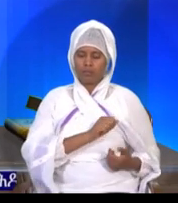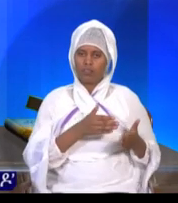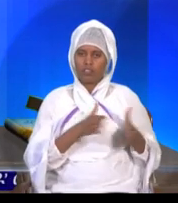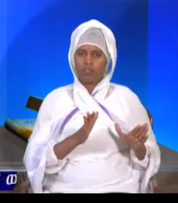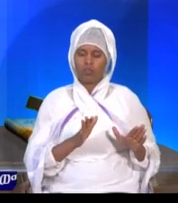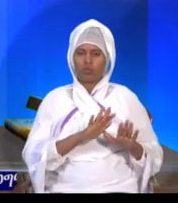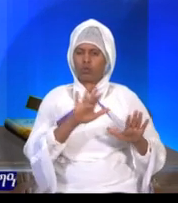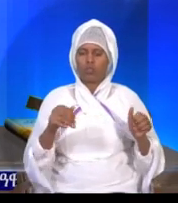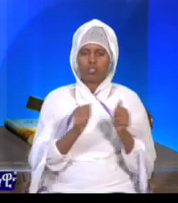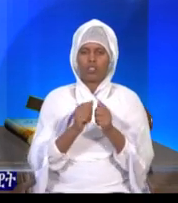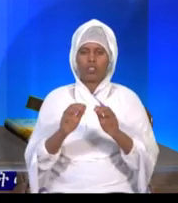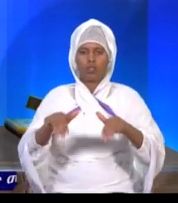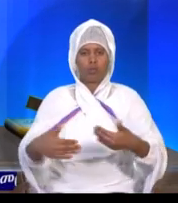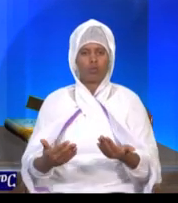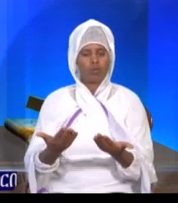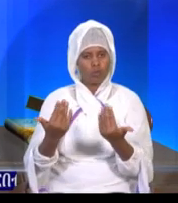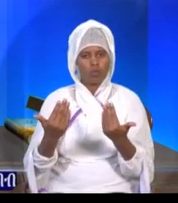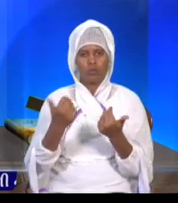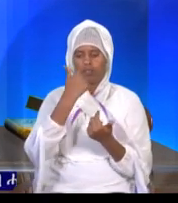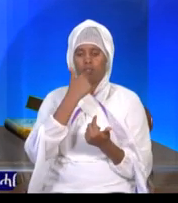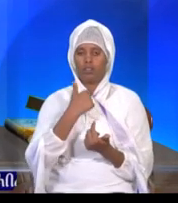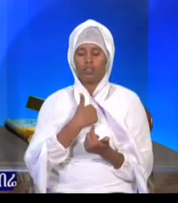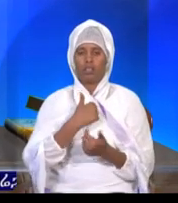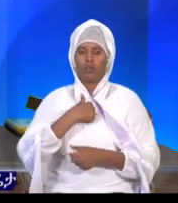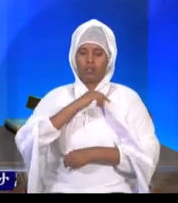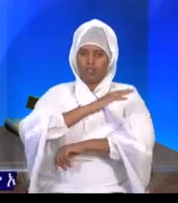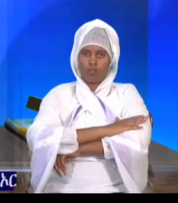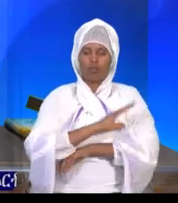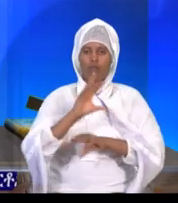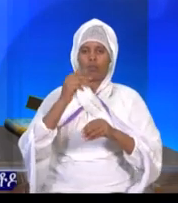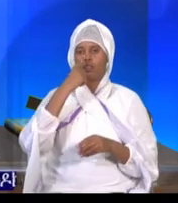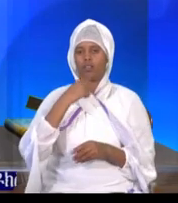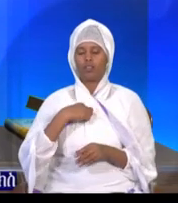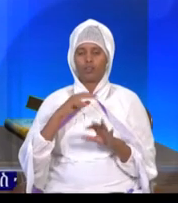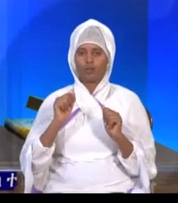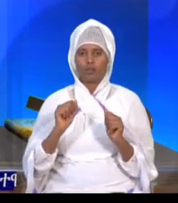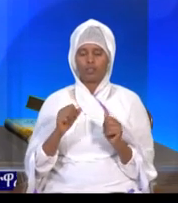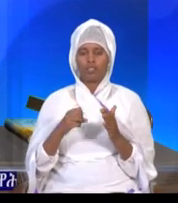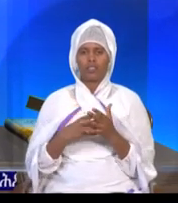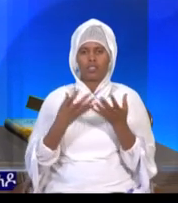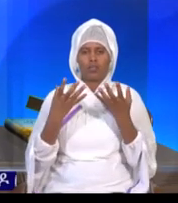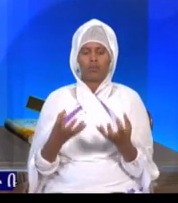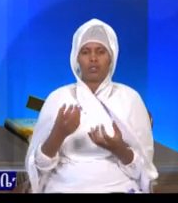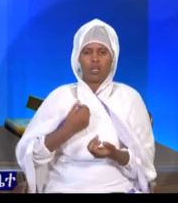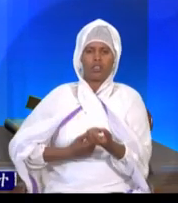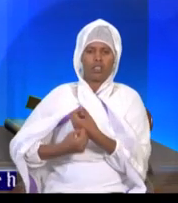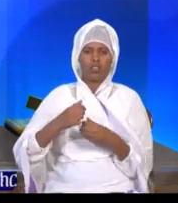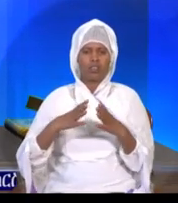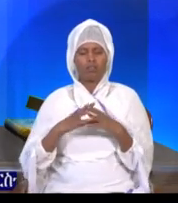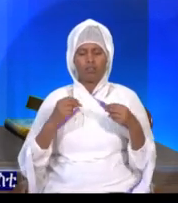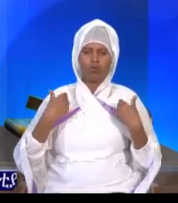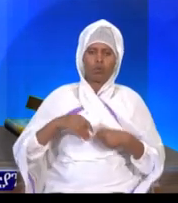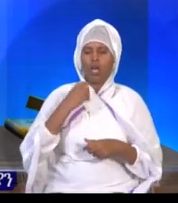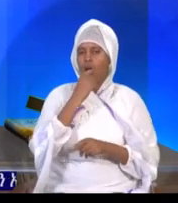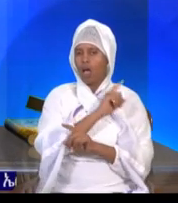ትሑት ኣርዑተይ ልዙብ እዩ እሞ ናባይ ንዑ ክዕርፈኩም እየ ኢሉ ስለዚ ከቢድኒ እሞ ኦሮማይ